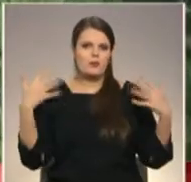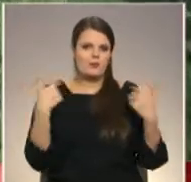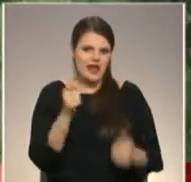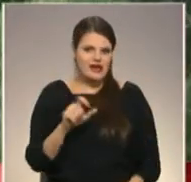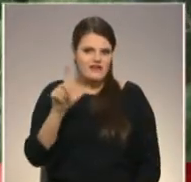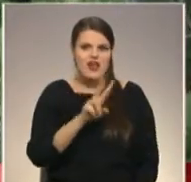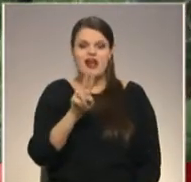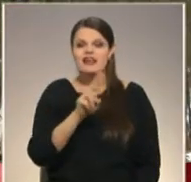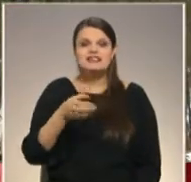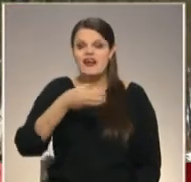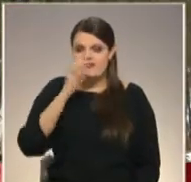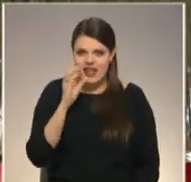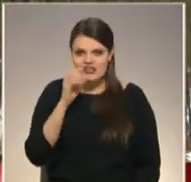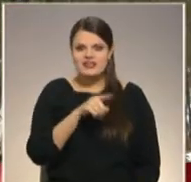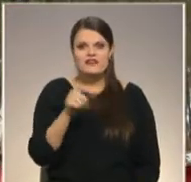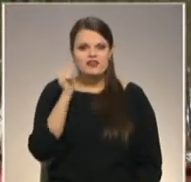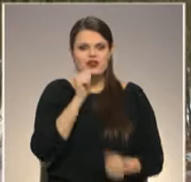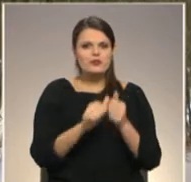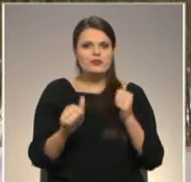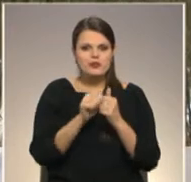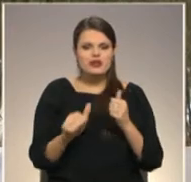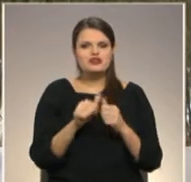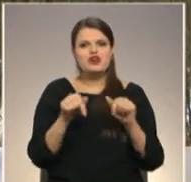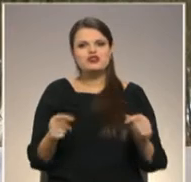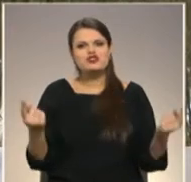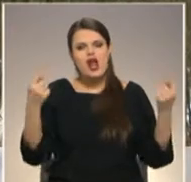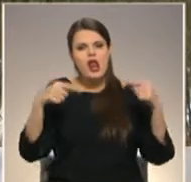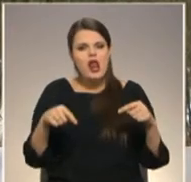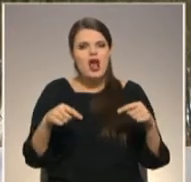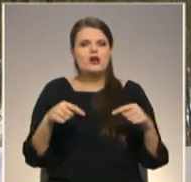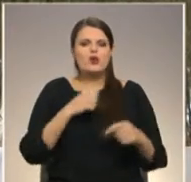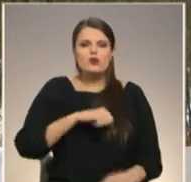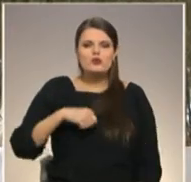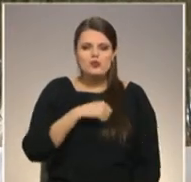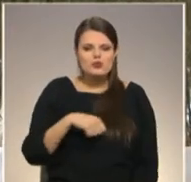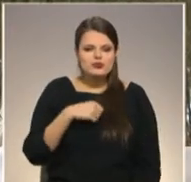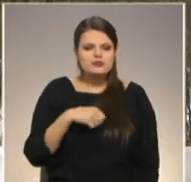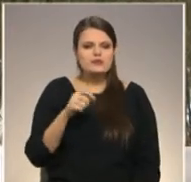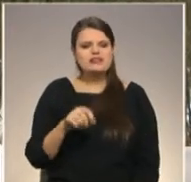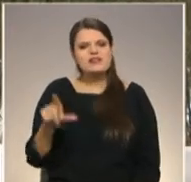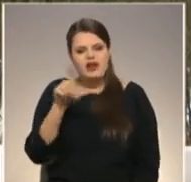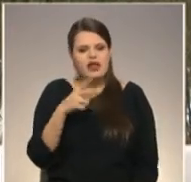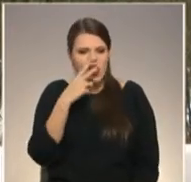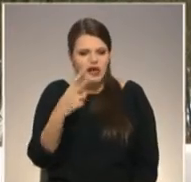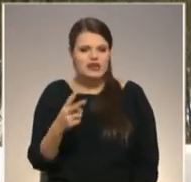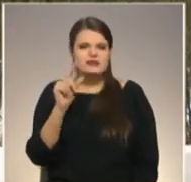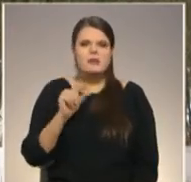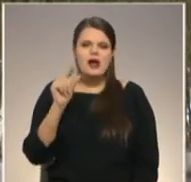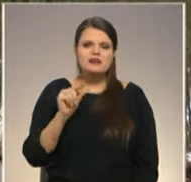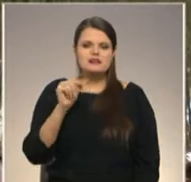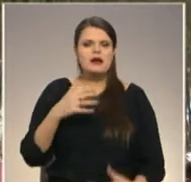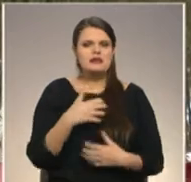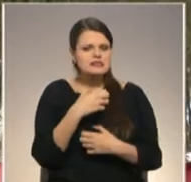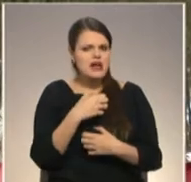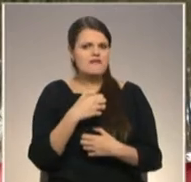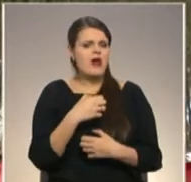Tie, kas nedzer, viņi arī biežāk šī laikā, teiksim, ir kaut kādas, nu, teiksim, dusmiņas vairāk ir redzamas, ir mazāk